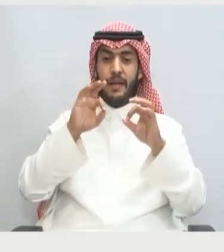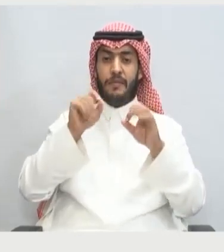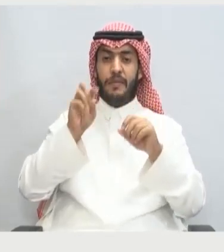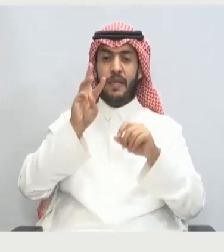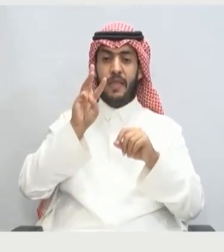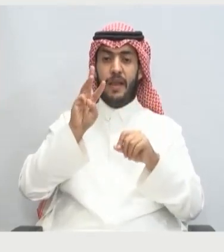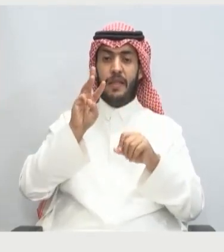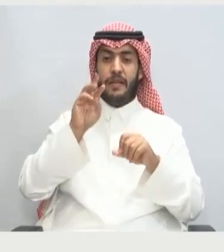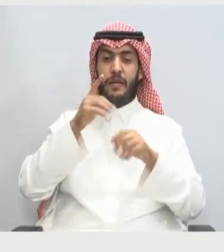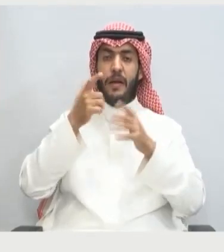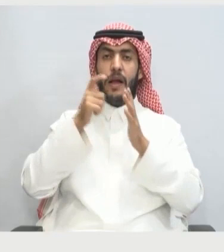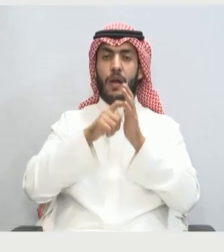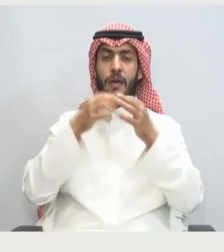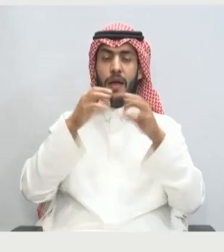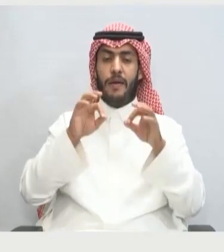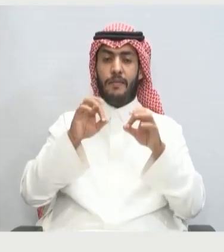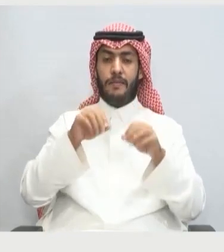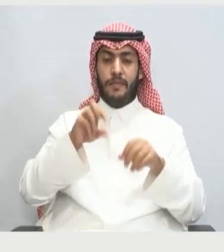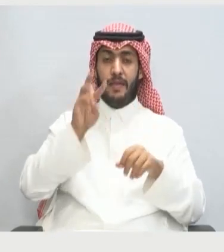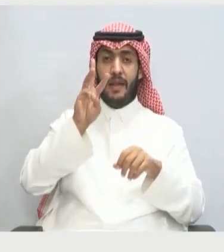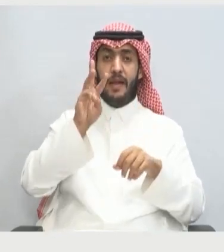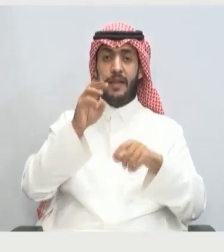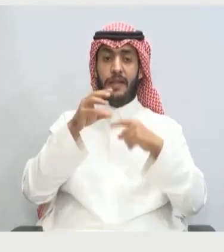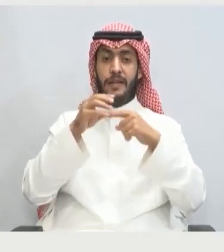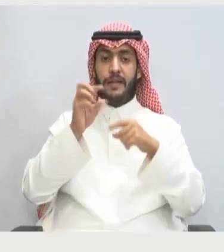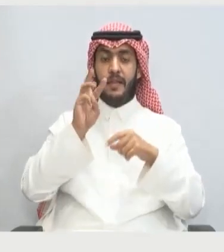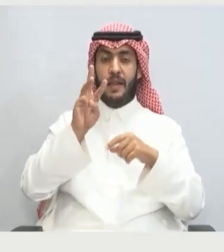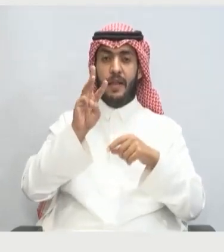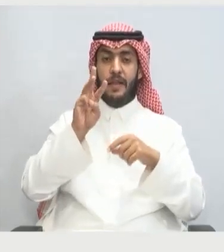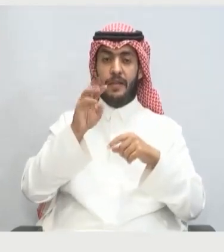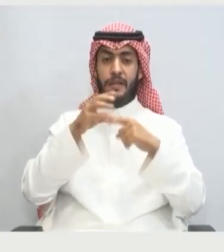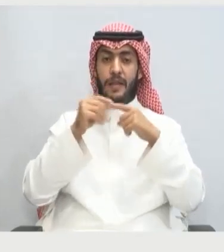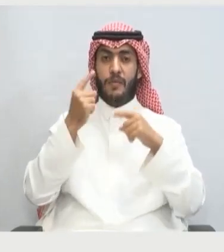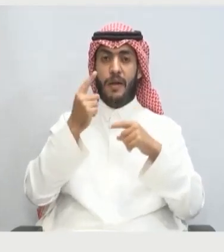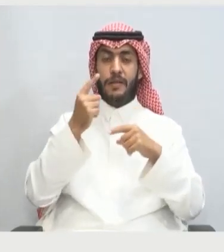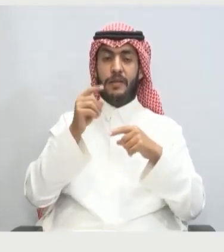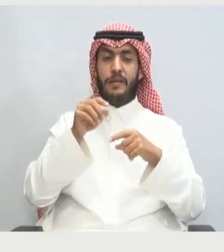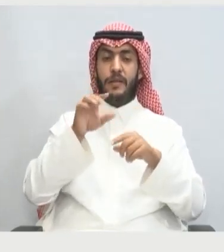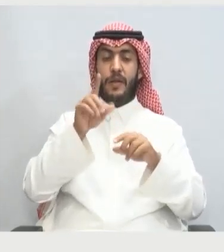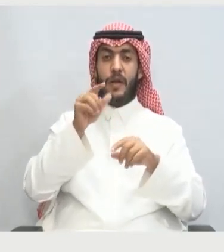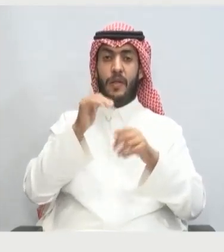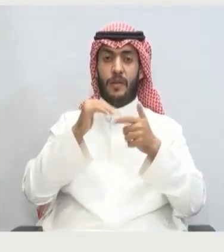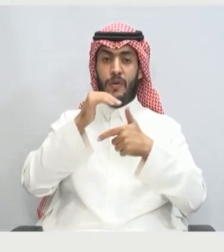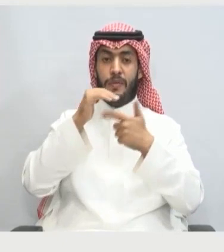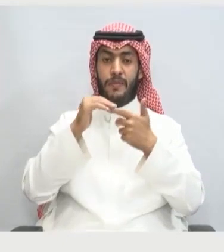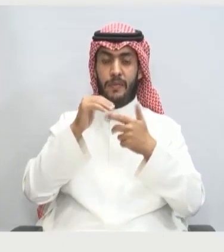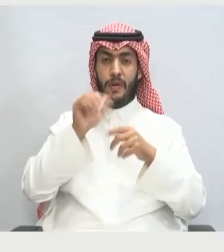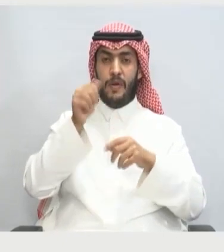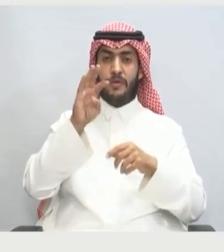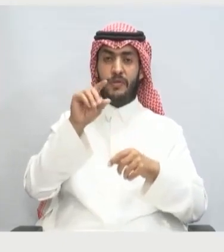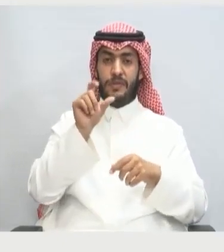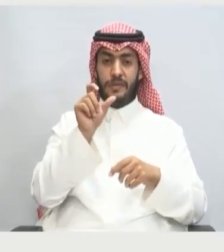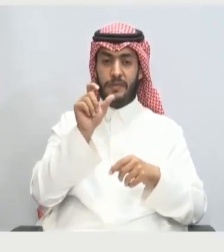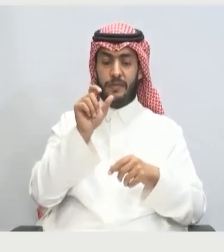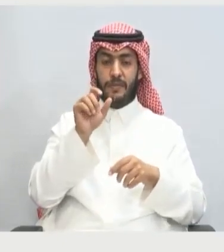3 فما القانون العام قلنا ان ال الرتبه الكليه ناقص الوا وهي الرتبه للاكسجين